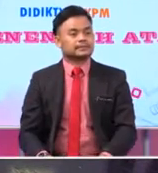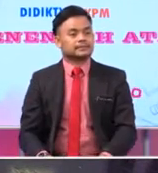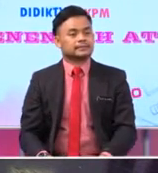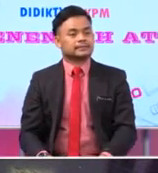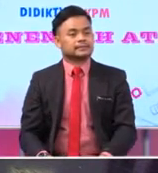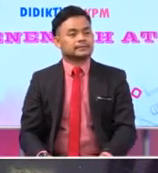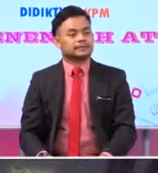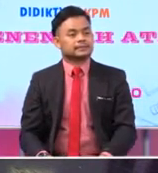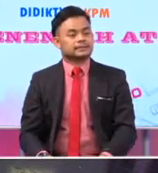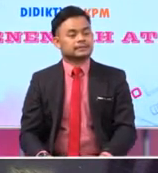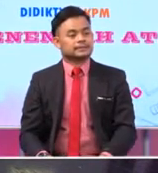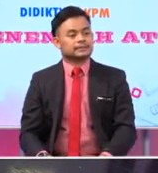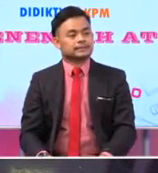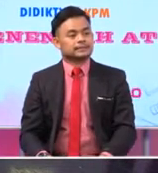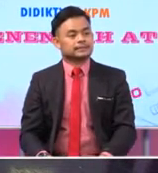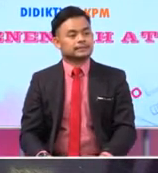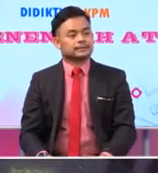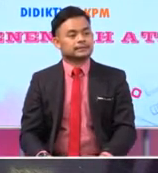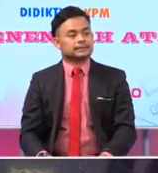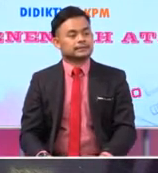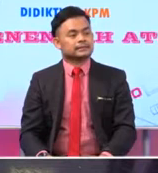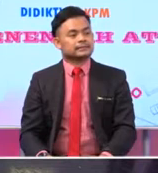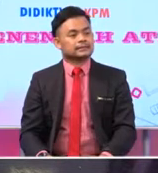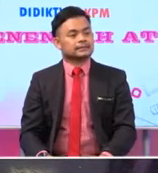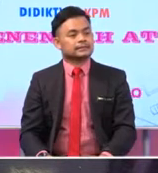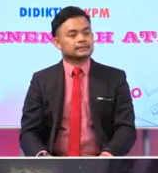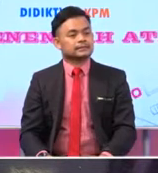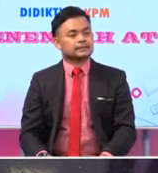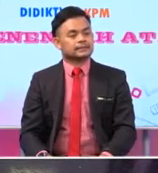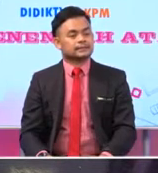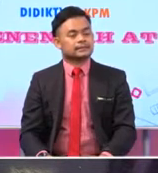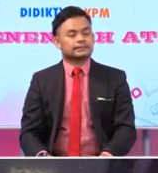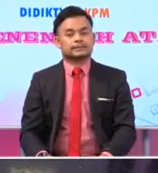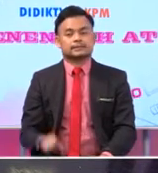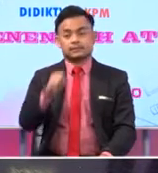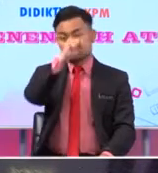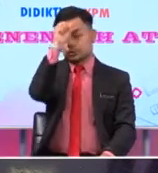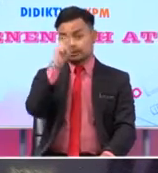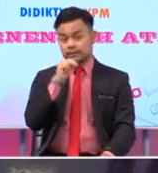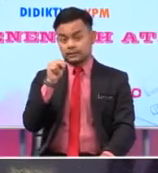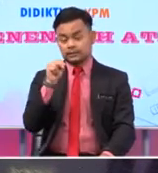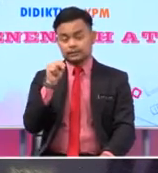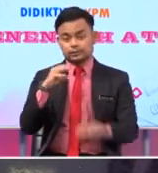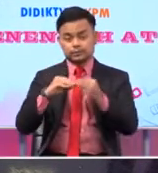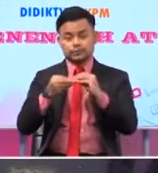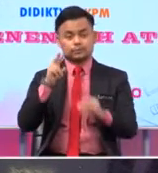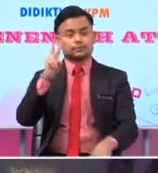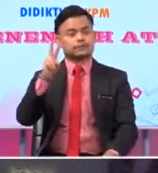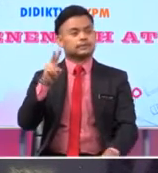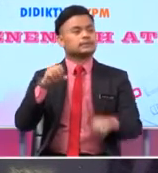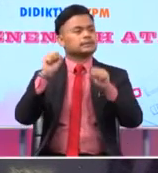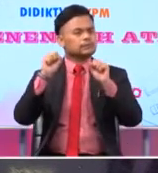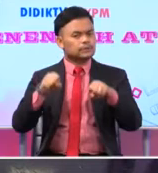hai oke antara jauh jawaban tadilah deh oke soalan yang ke-12 Oke Bolehkah murid-murid atau